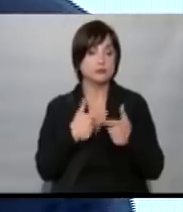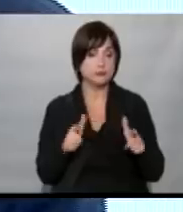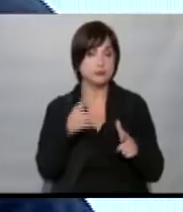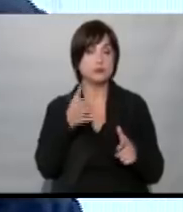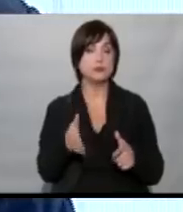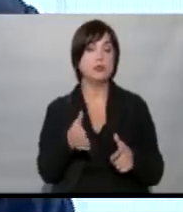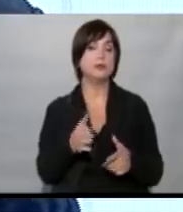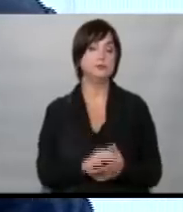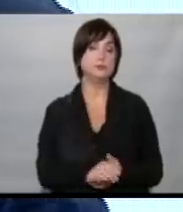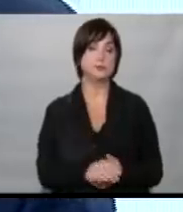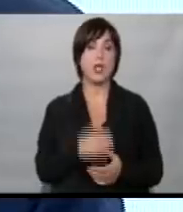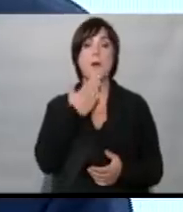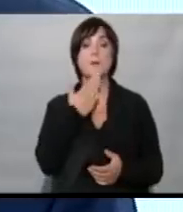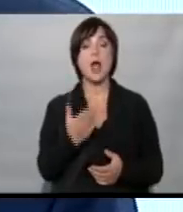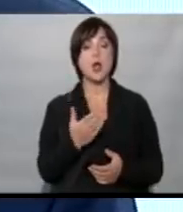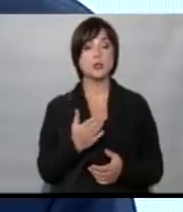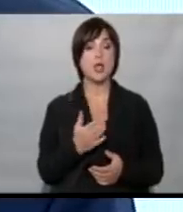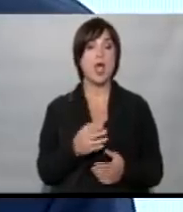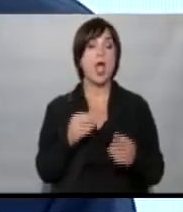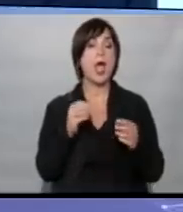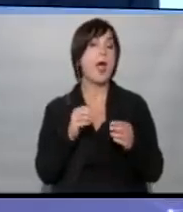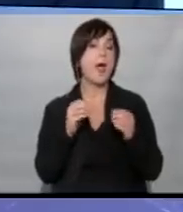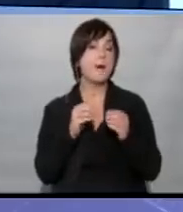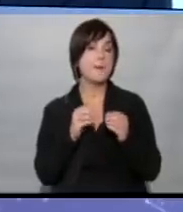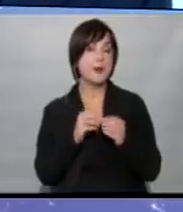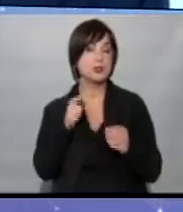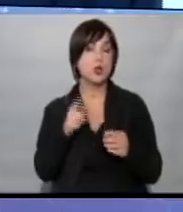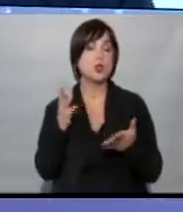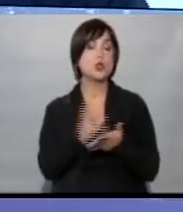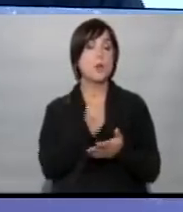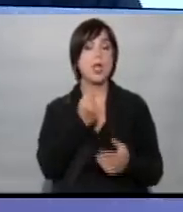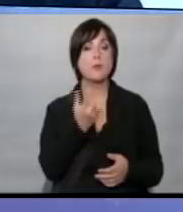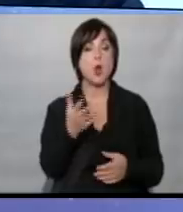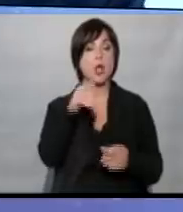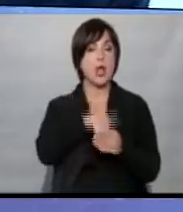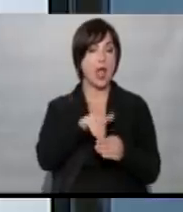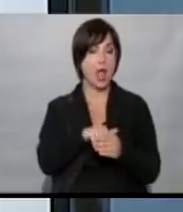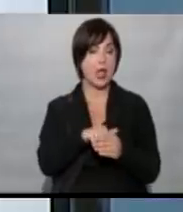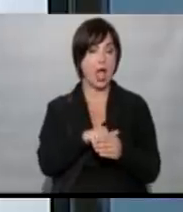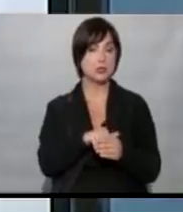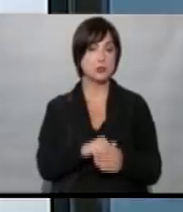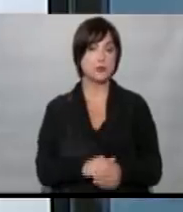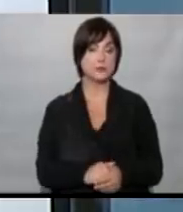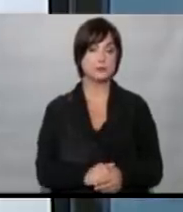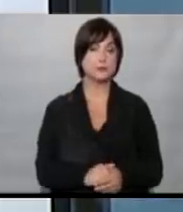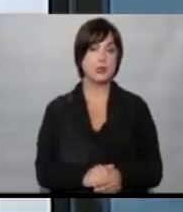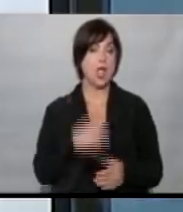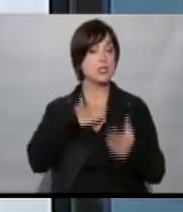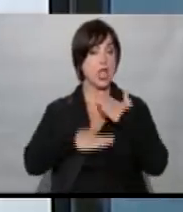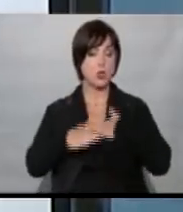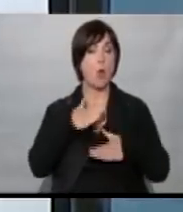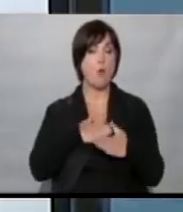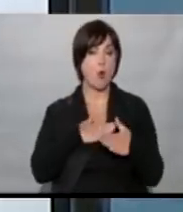и легитимитетот. Благодарам. Барчиева, од аспект на добиената бројка на гласови, веројатно,